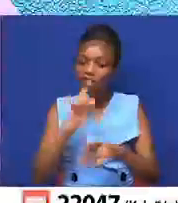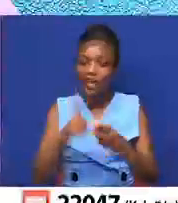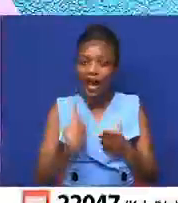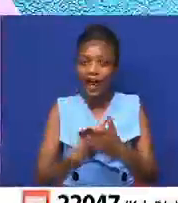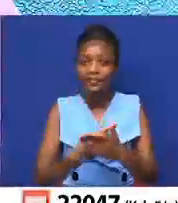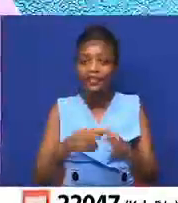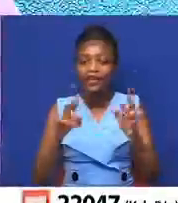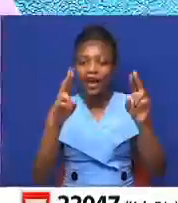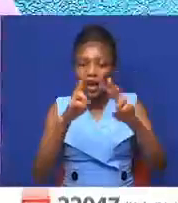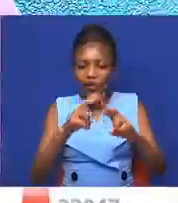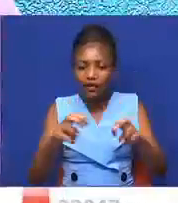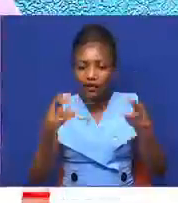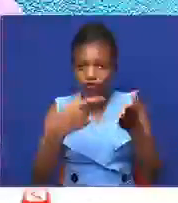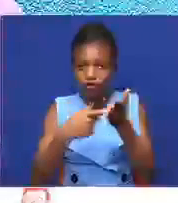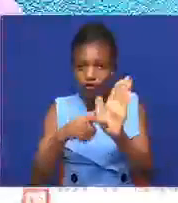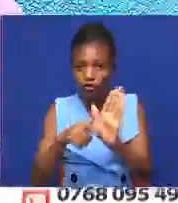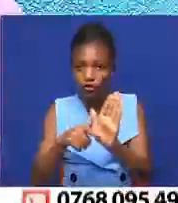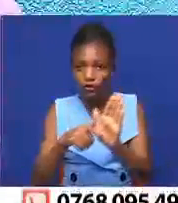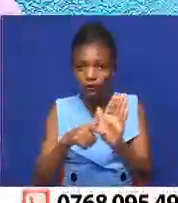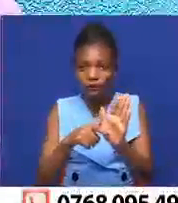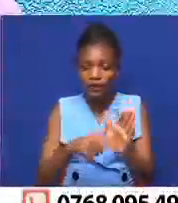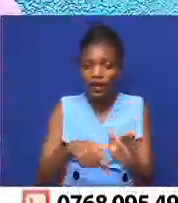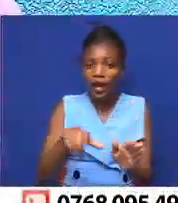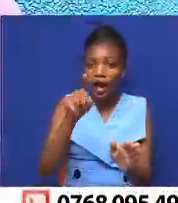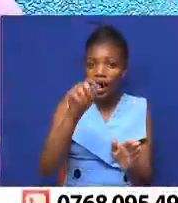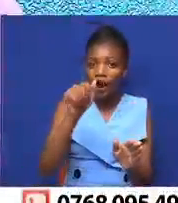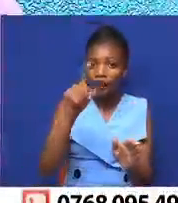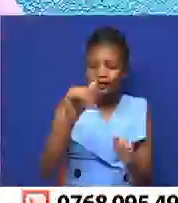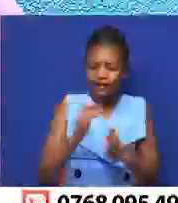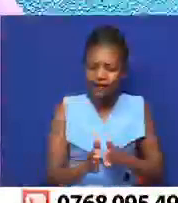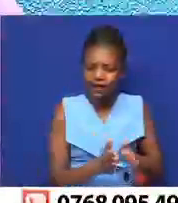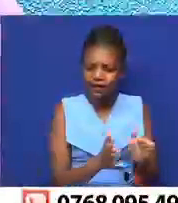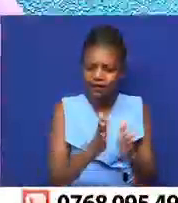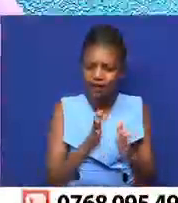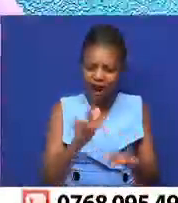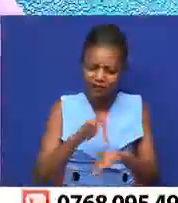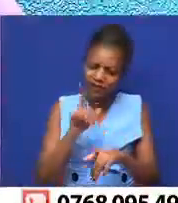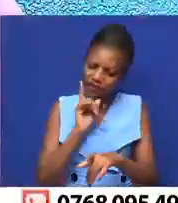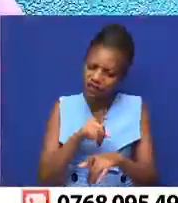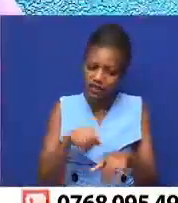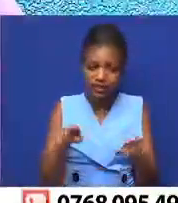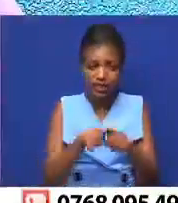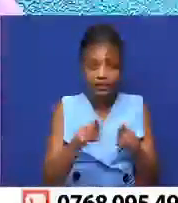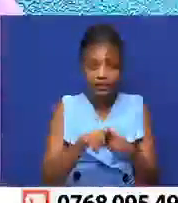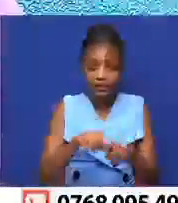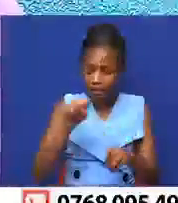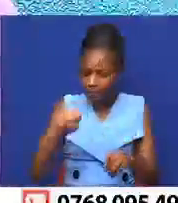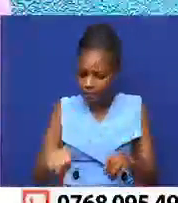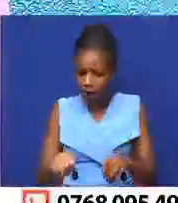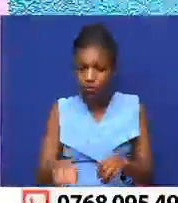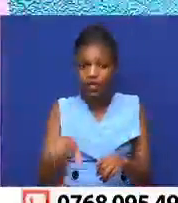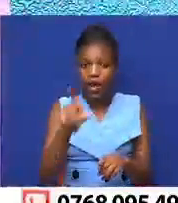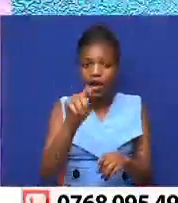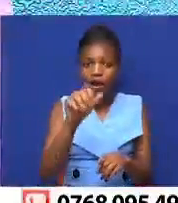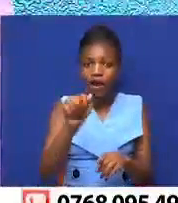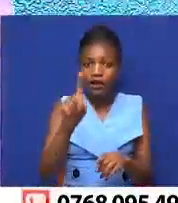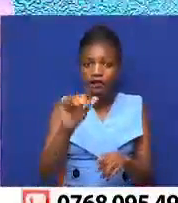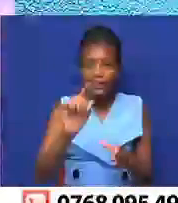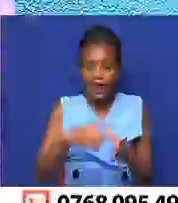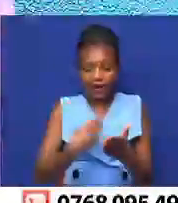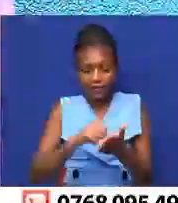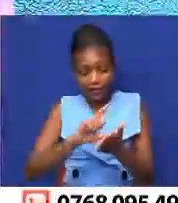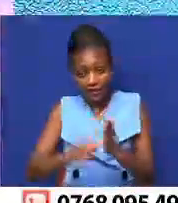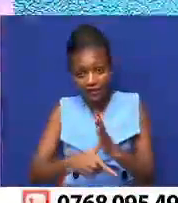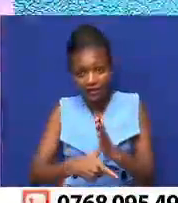zinaashiria kuwa eneo la Tana Delta ndilo lililoathirika zaidi likifuatwa na Tana Kaskazini, kisha eneo la